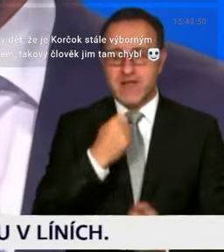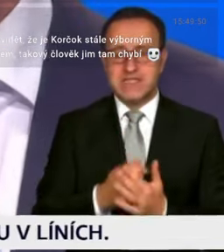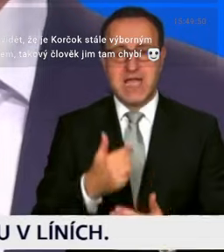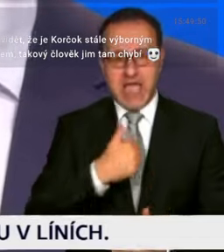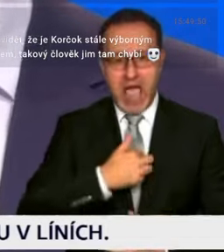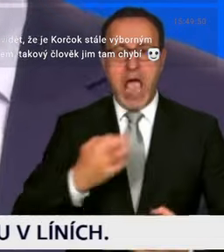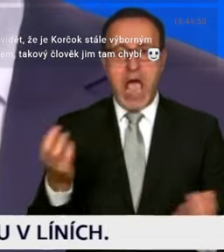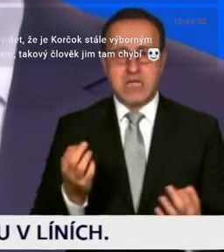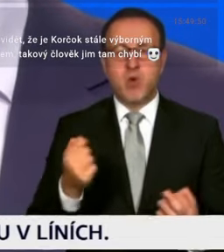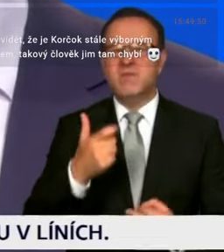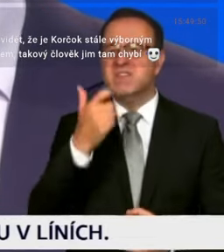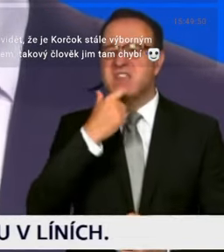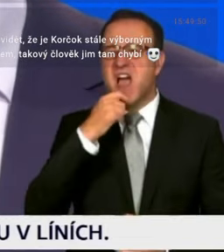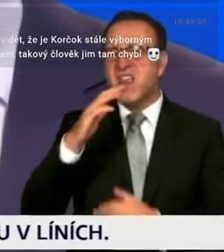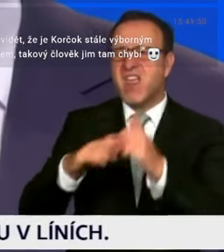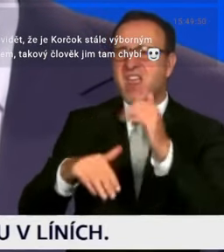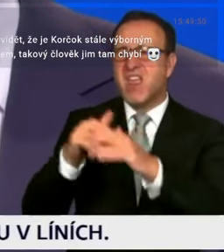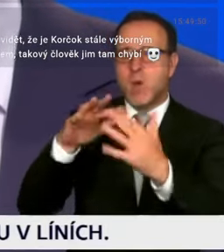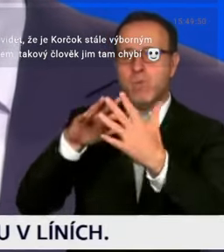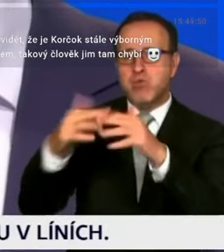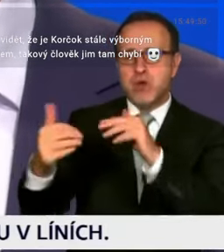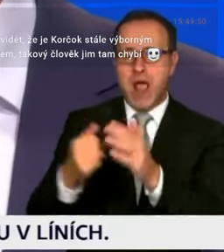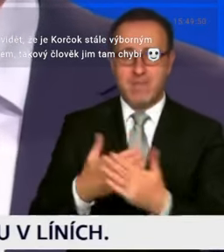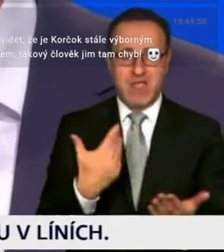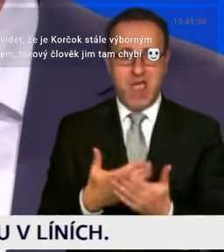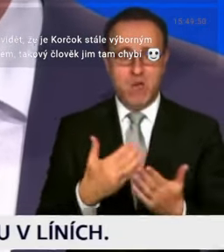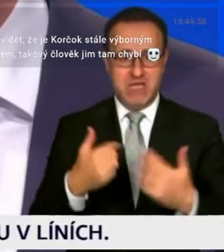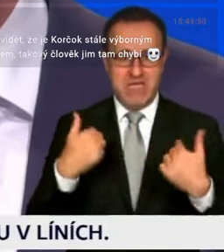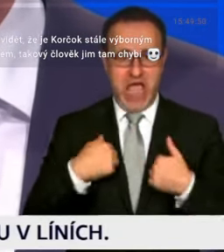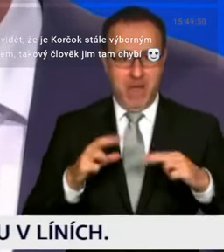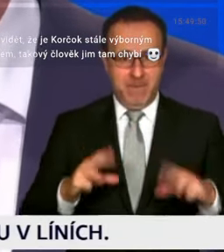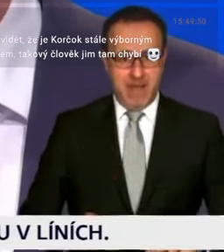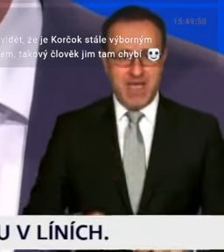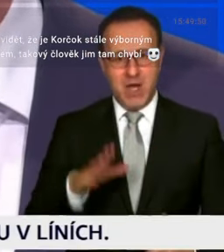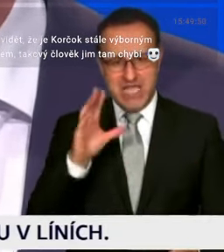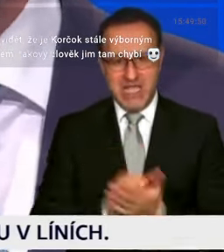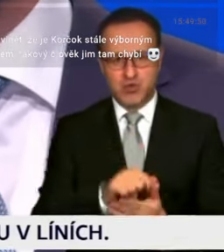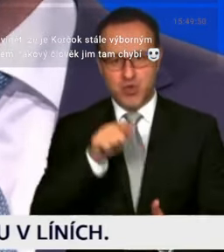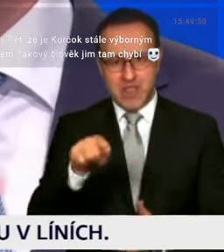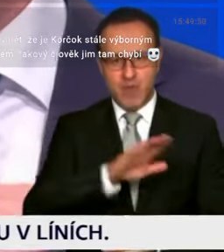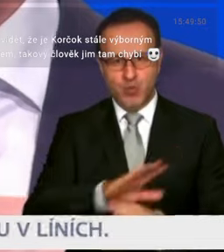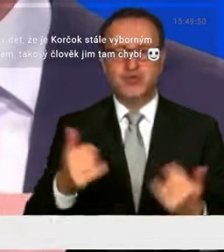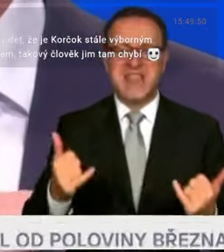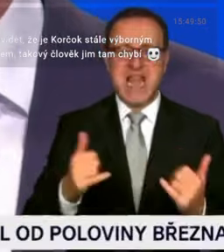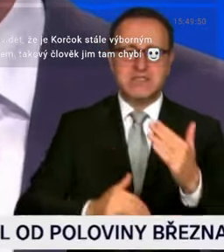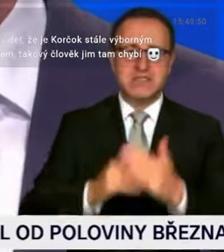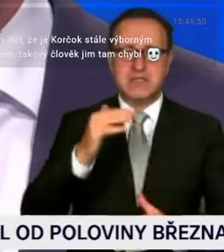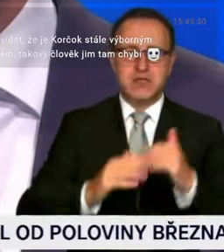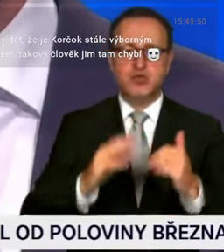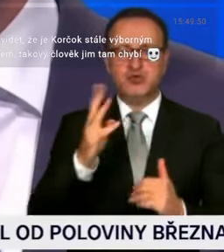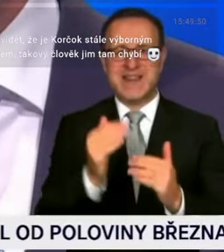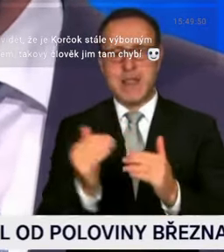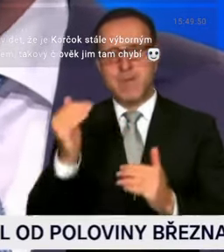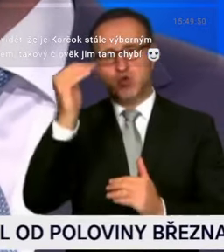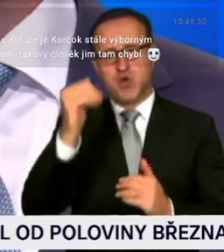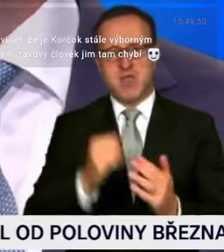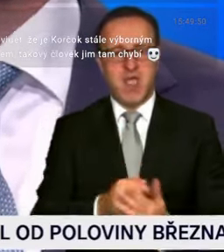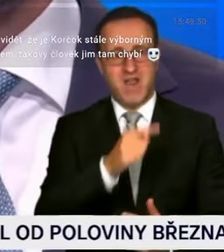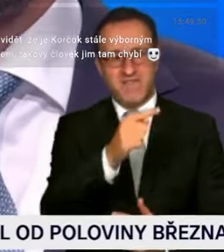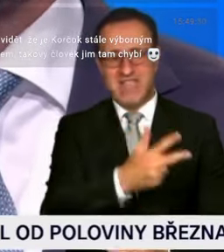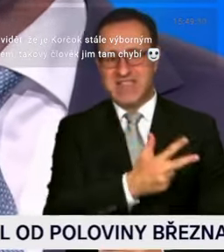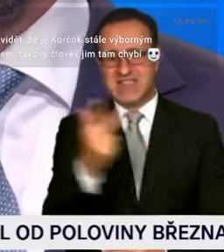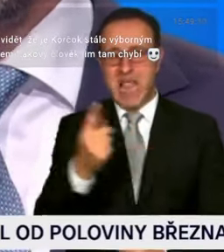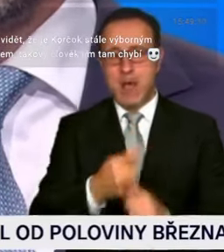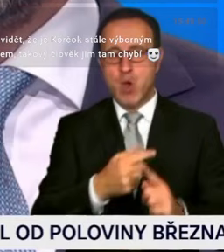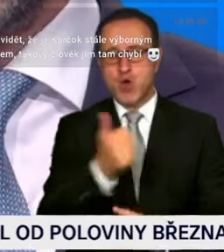zvalil A keby som bol býval premiérom vám garantujem že dnes už tam sa buje minimálne dajaké štvrté poschodie Vy ste za tri a pol roka neurobili nič hovoríte o